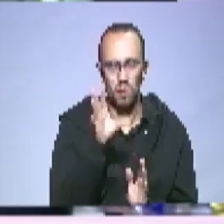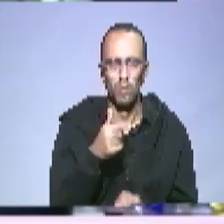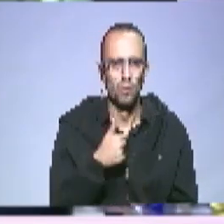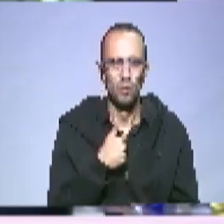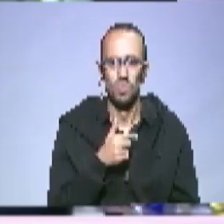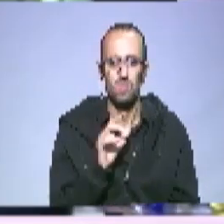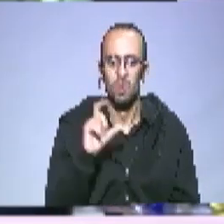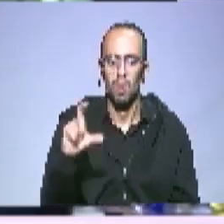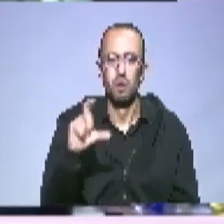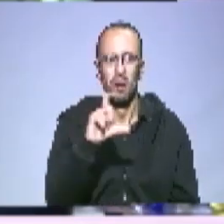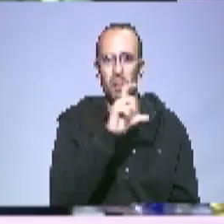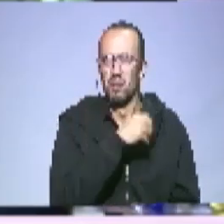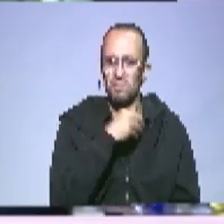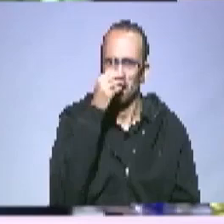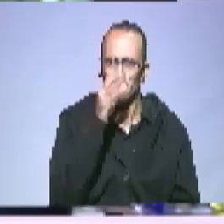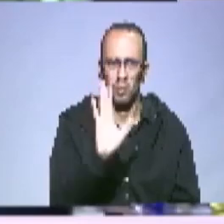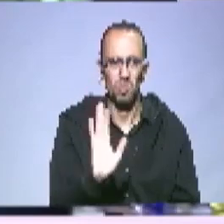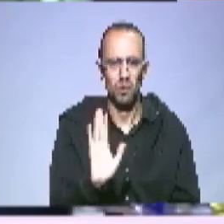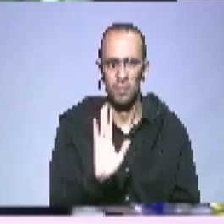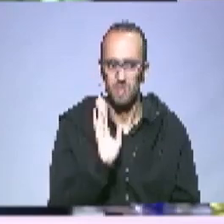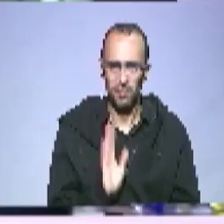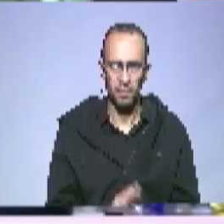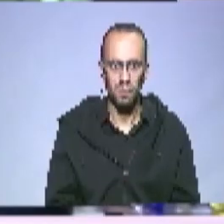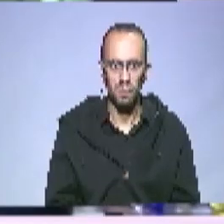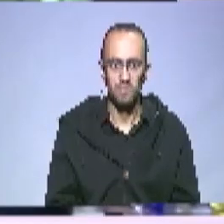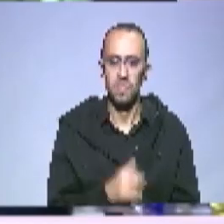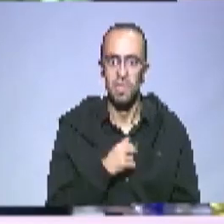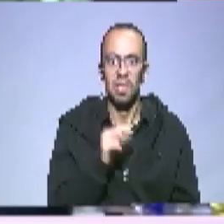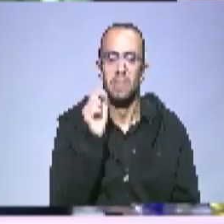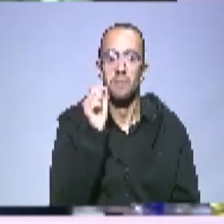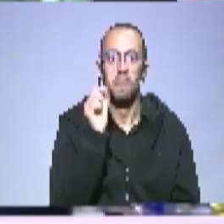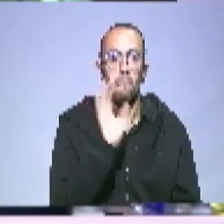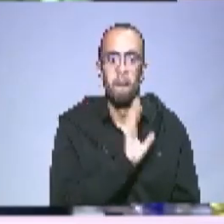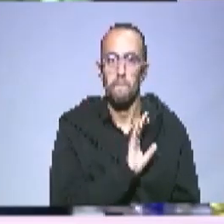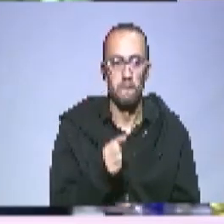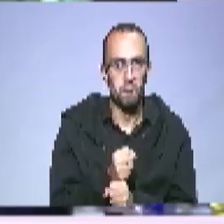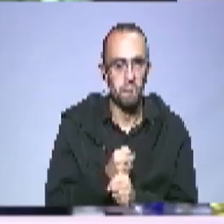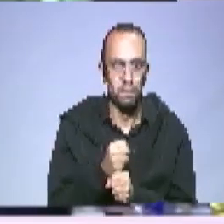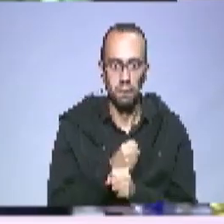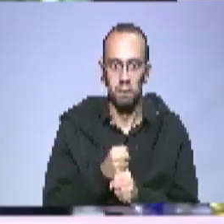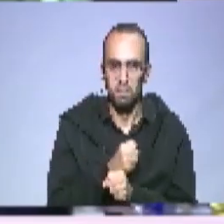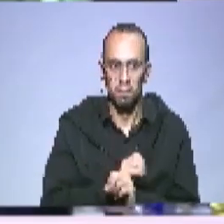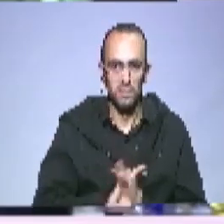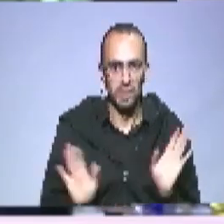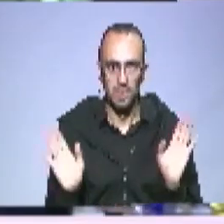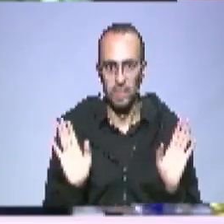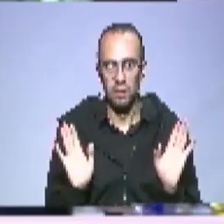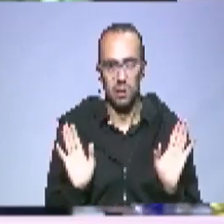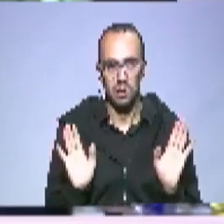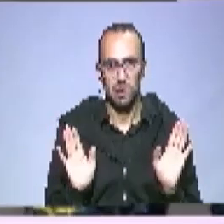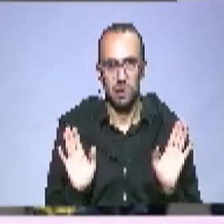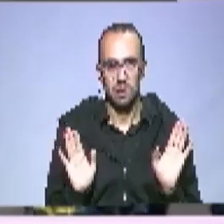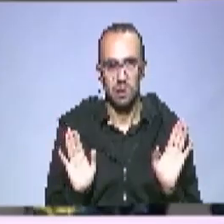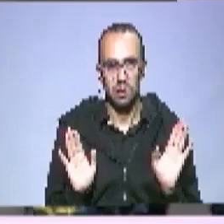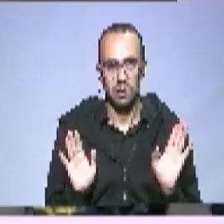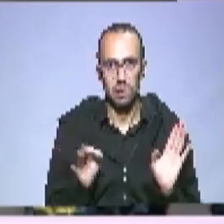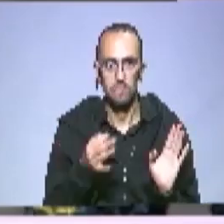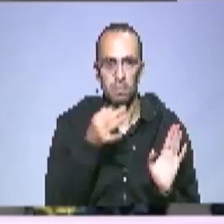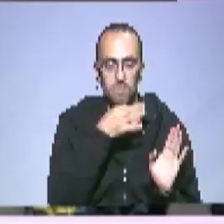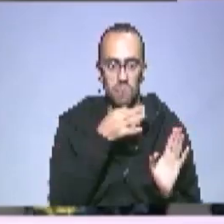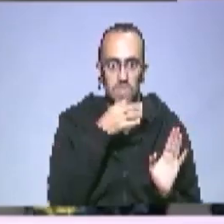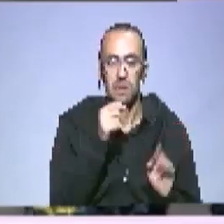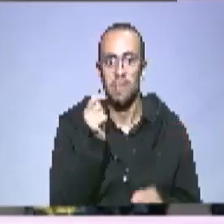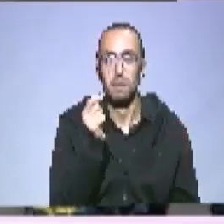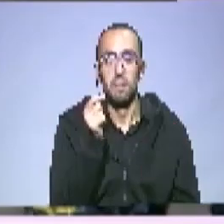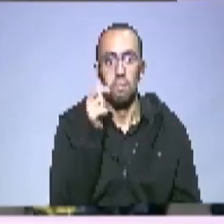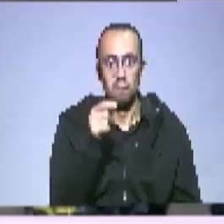كوباية وكوباية وكوباية، أنا ما بفضلش الكلام ده. أنا بفضل سمسم مطحون وخلاص على كده. سمسم مطحون يعني مثلا لو سمسم